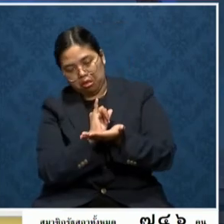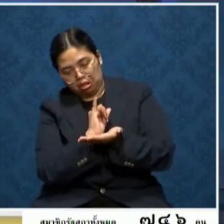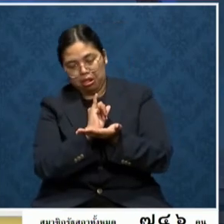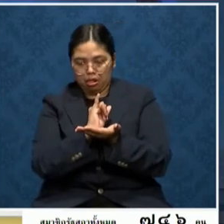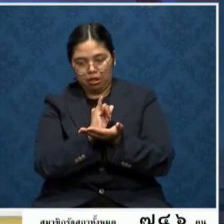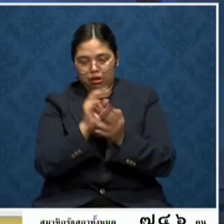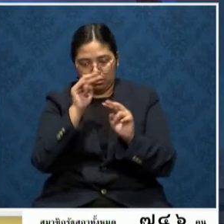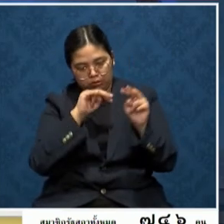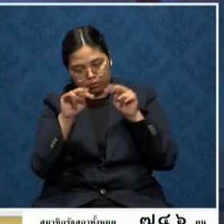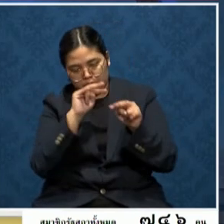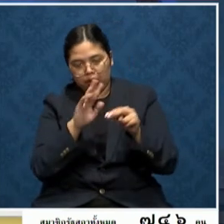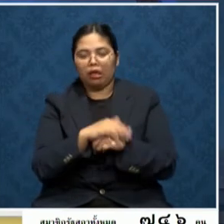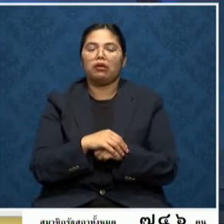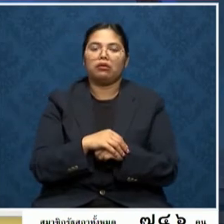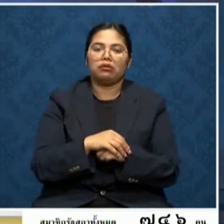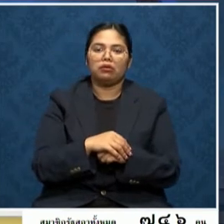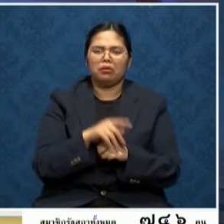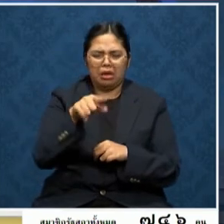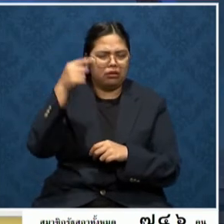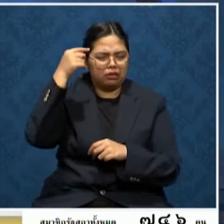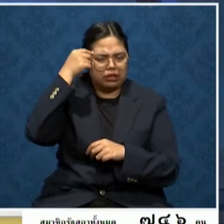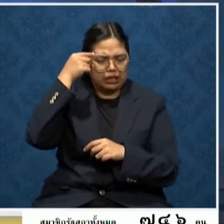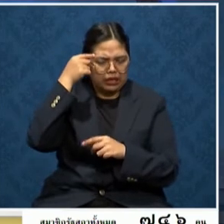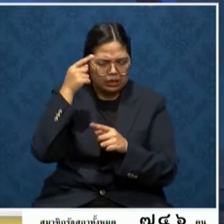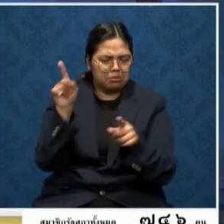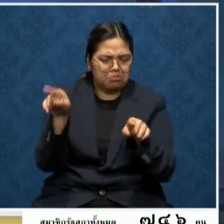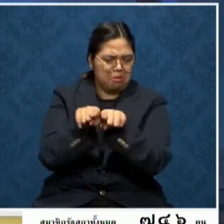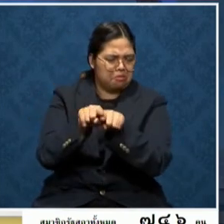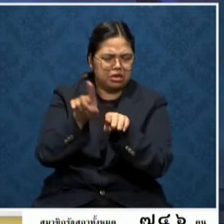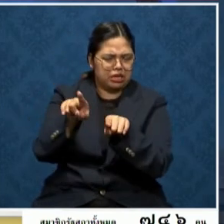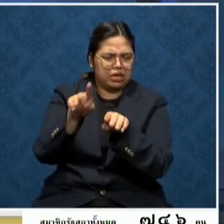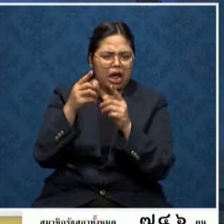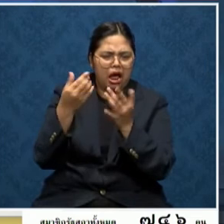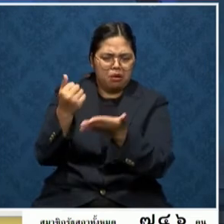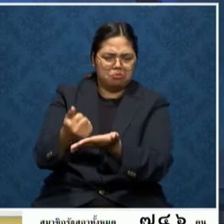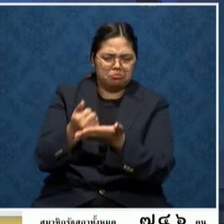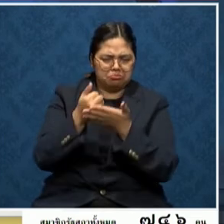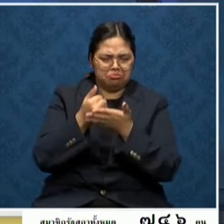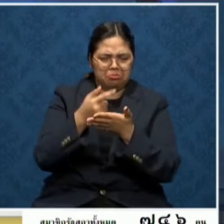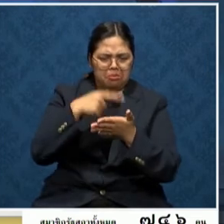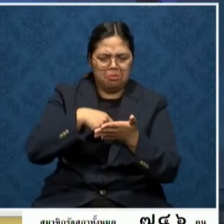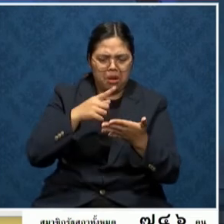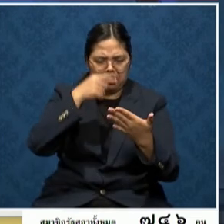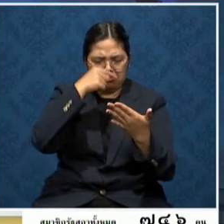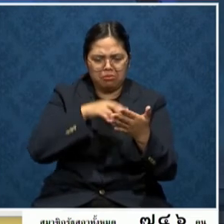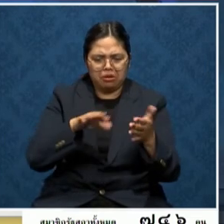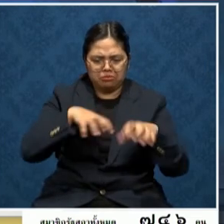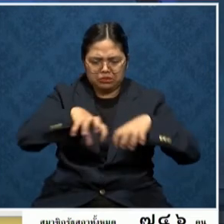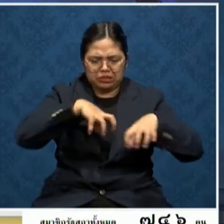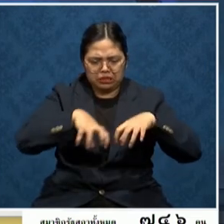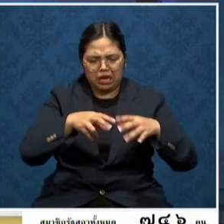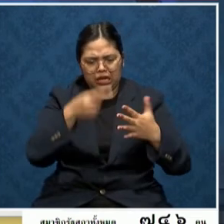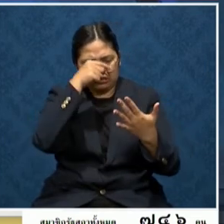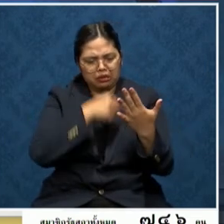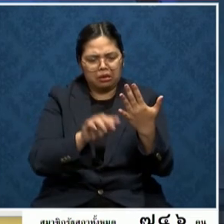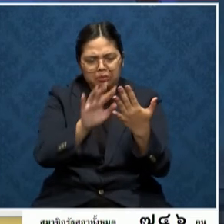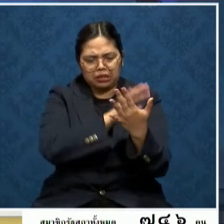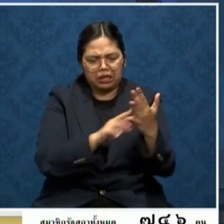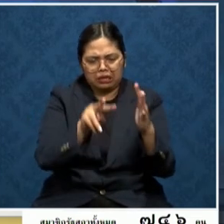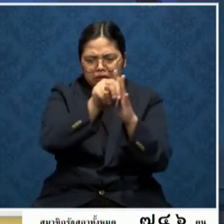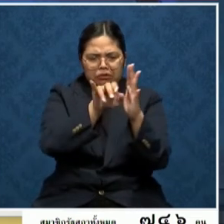ดิฉันหวังว่าท่านจะไม่ทำไม่เอาแนวคิดเช่นนี้มาใช้ในการบริหารประเทศในการกำหนดนโยบ